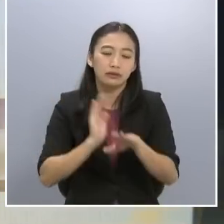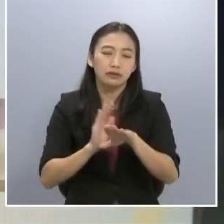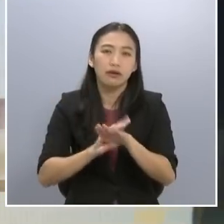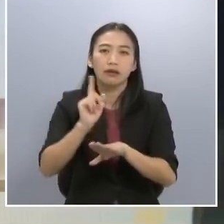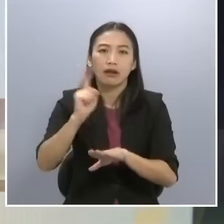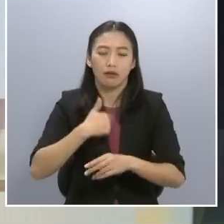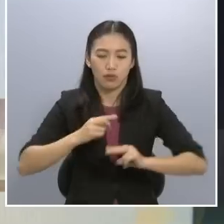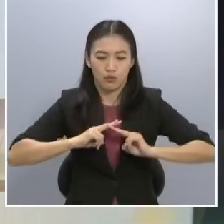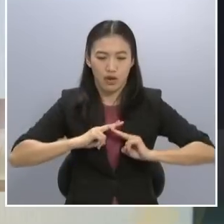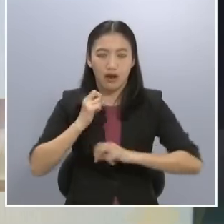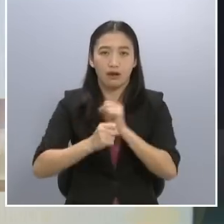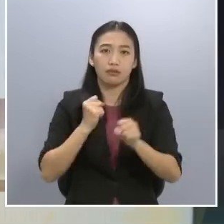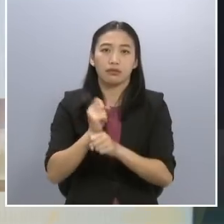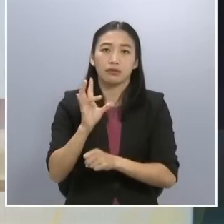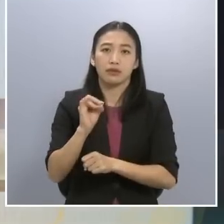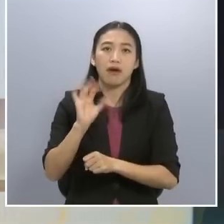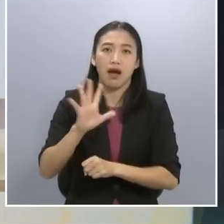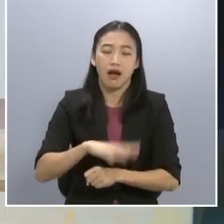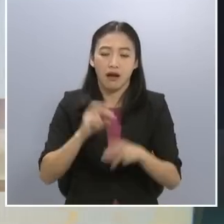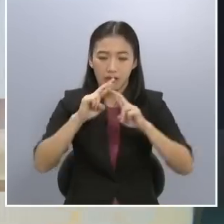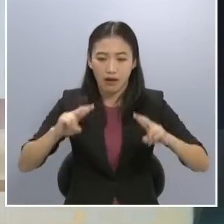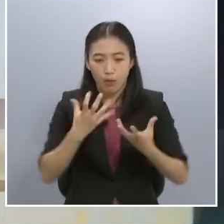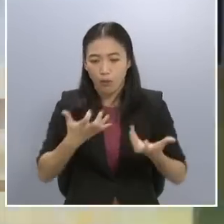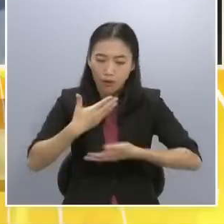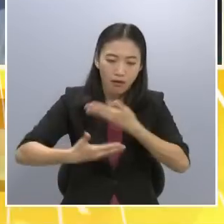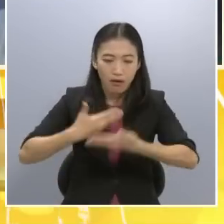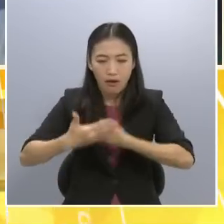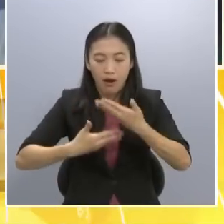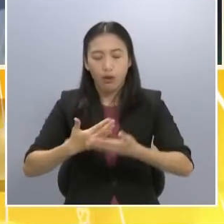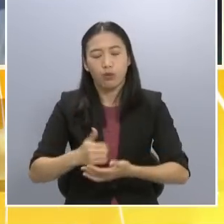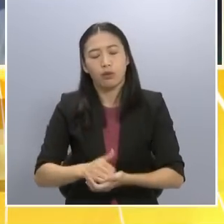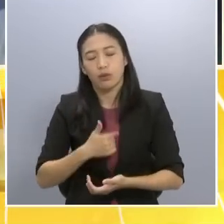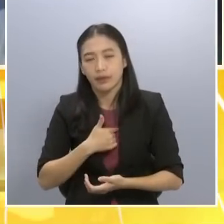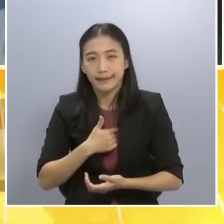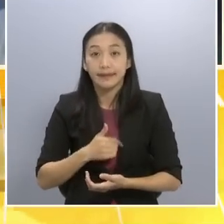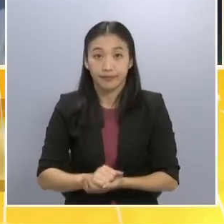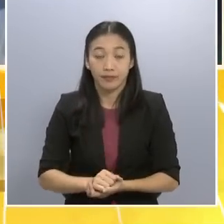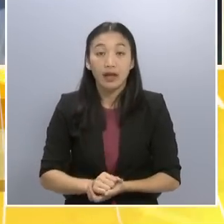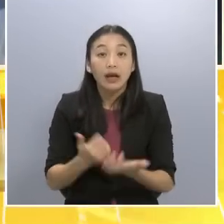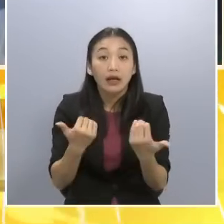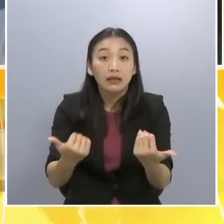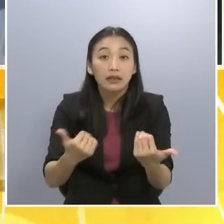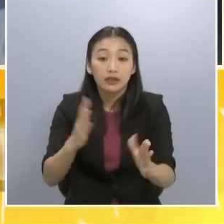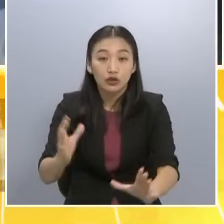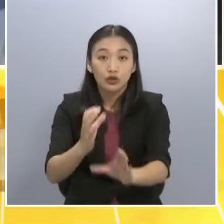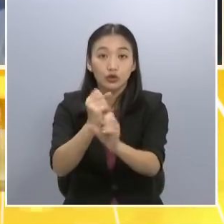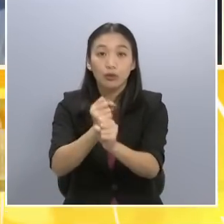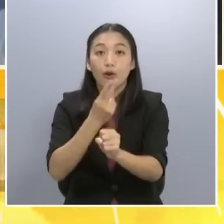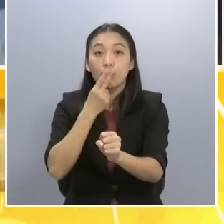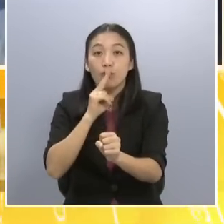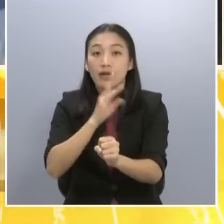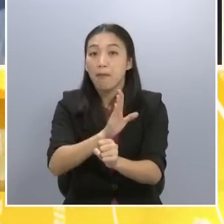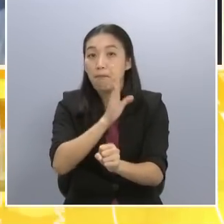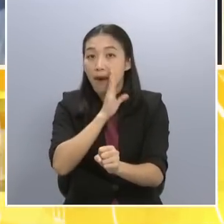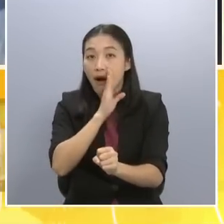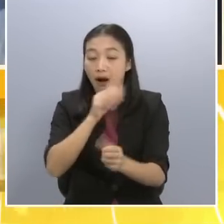ชำมันน่าสงสารอย่างที่ผมบอกไปคือเอาถ้าผิดอะไรยังไงการจับปูบุหรี่เถื่อนบุหรี่ปลอมเนี่ยสรรพสามิต